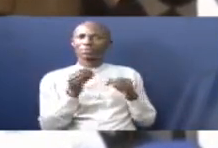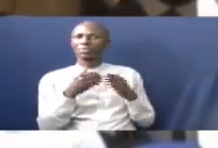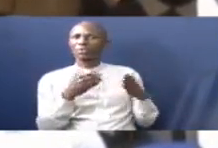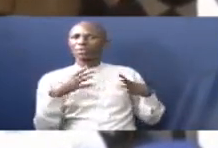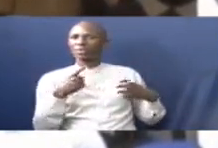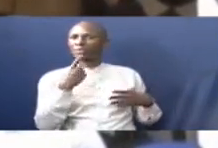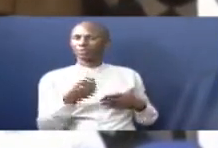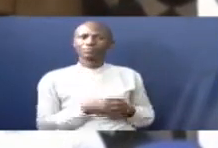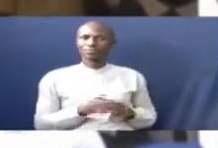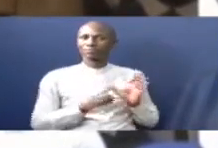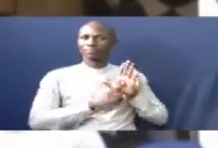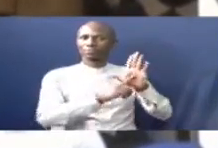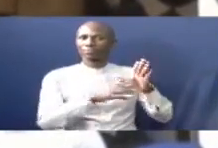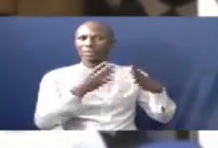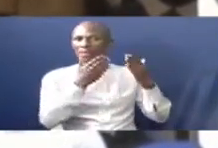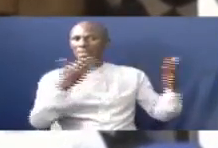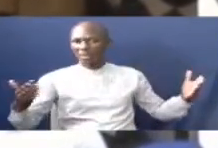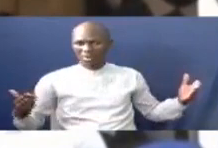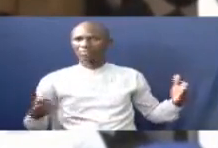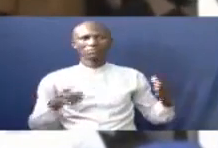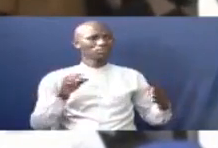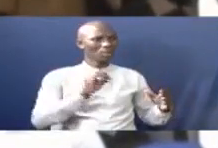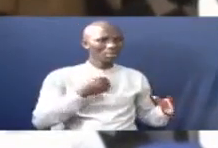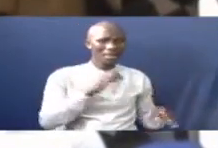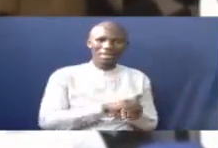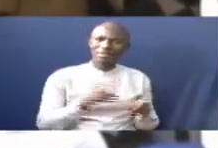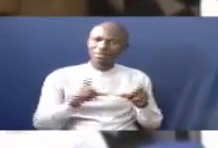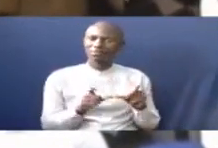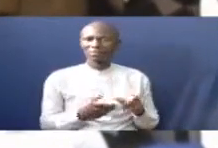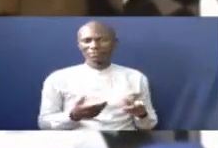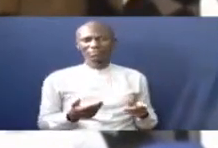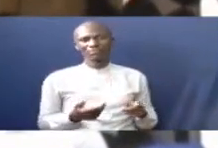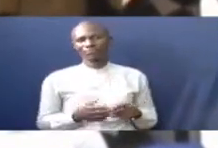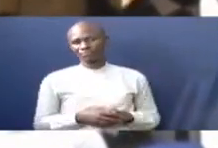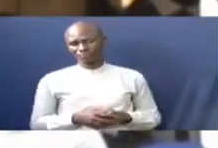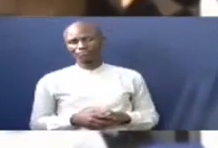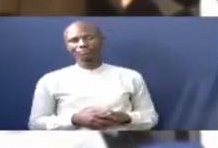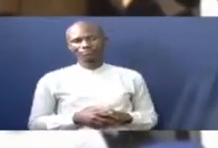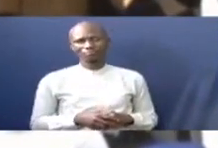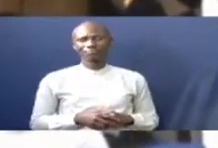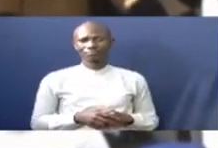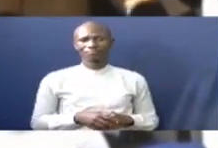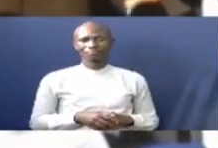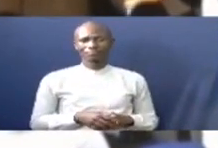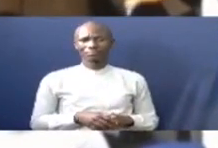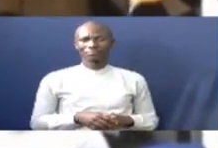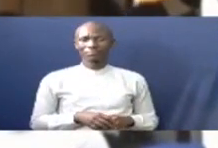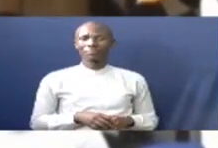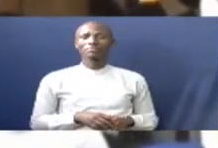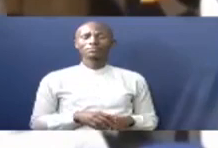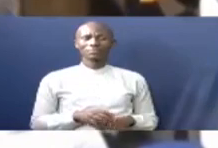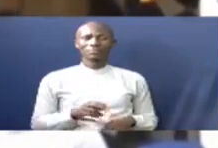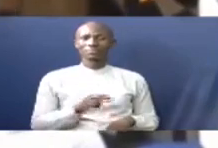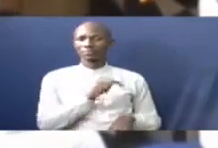watu unaonyesha watu karatasi, bo wewe umepata certificate tayari. National Election Board